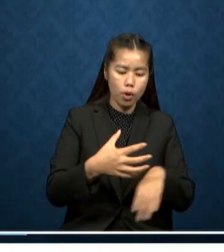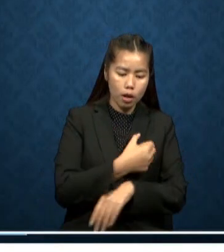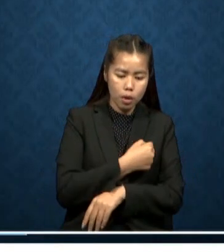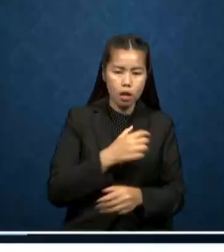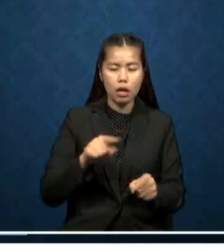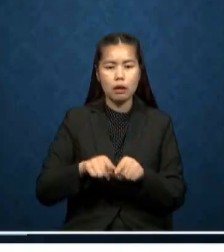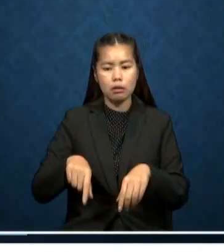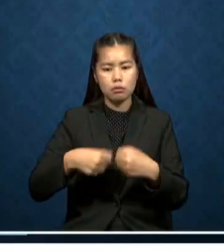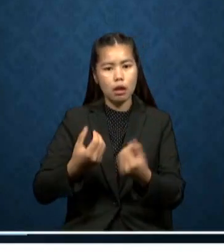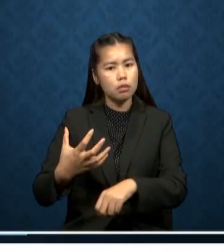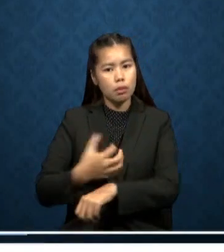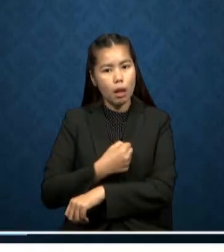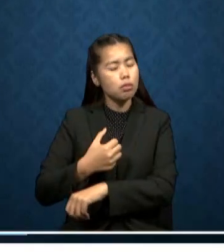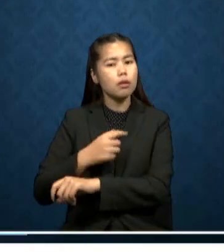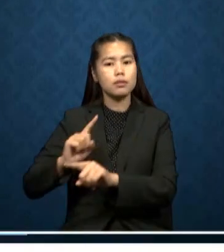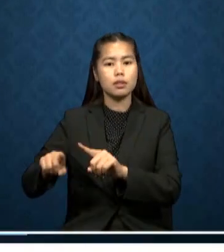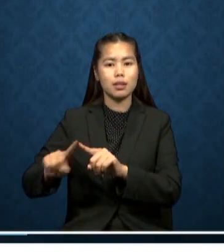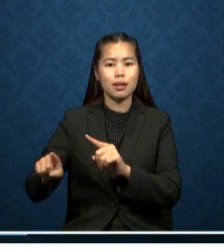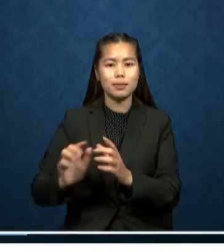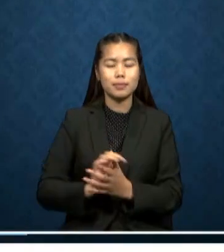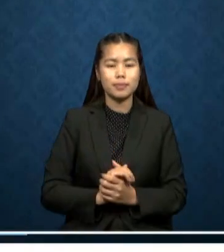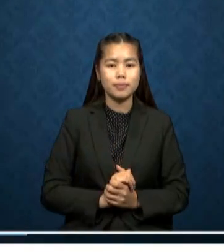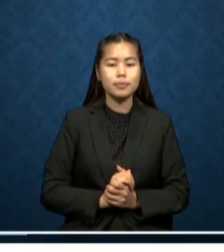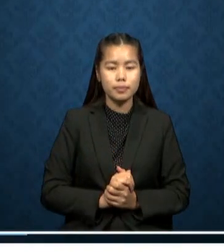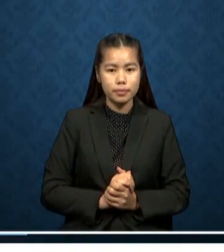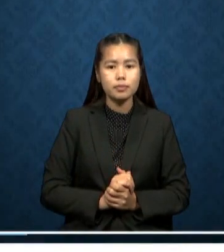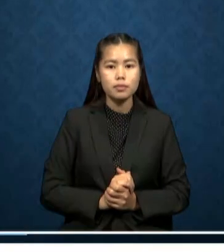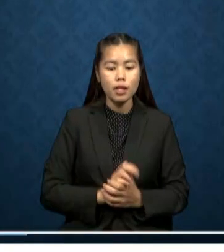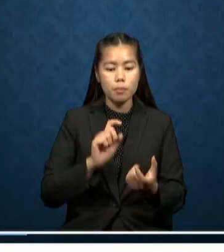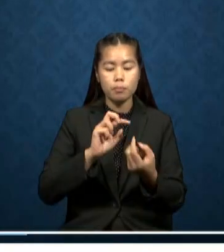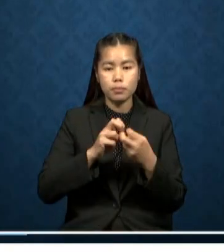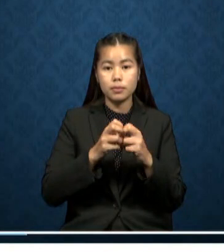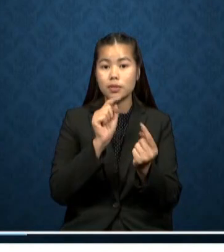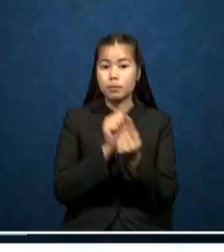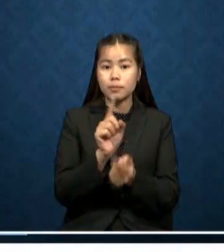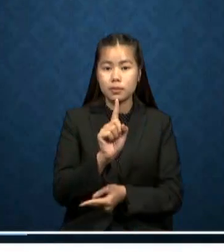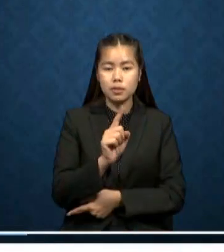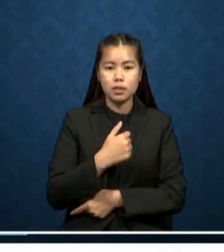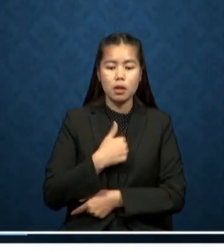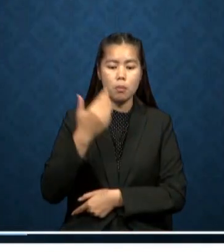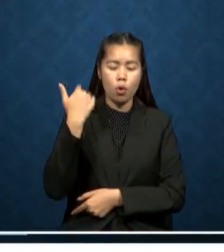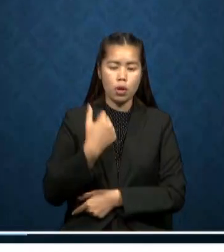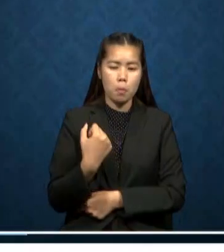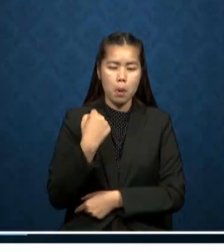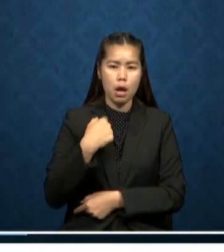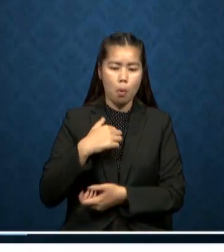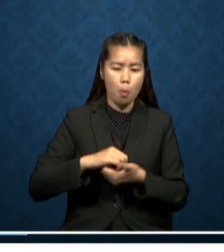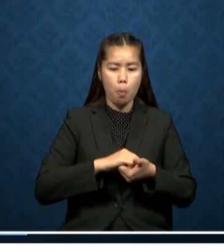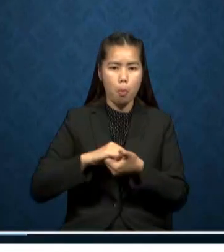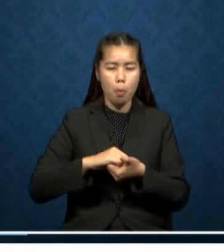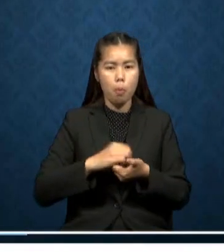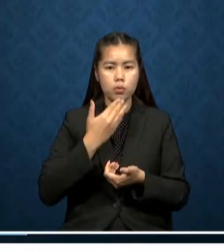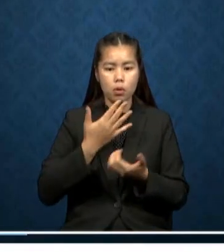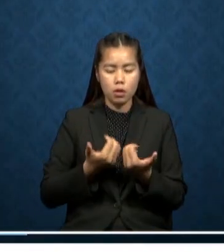ชิงอำนาจผลที่เกิดขึ้นคือสิ่งที่เคยเป็นพลังยึดเหนี่ยวในสังคมไทยต้อง